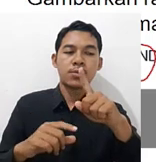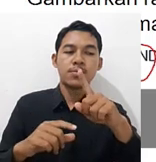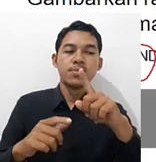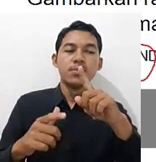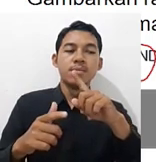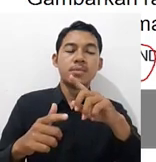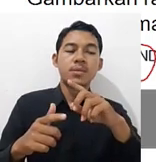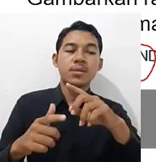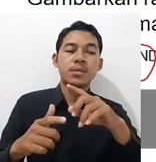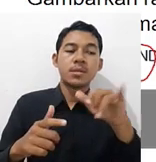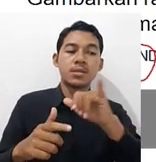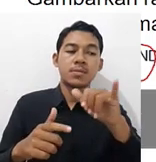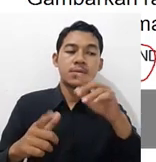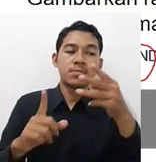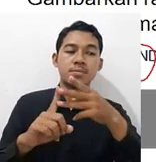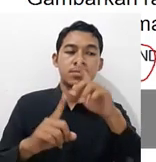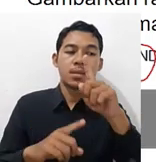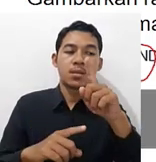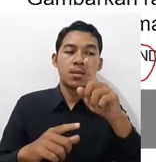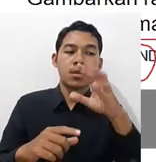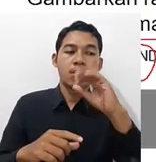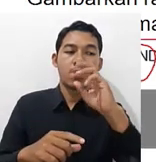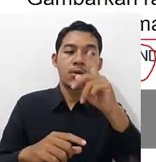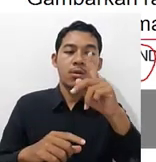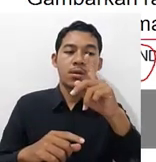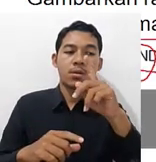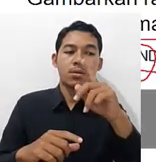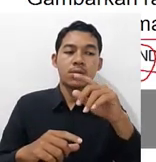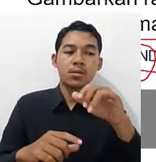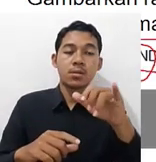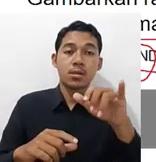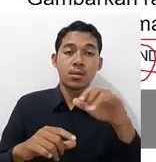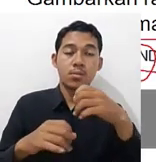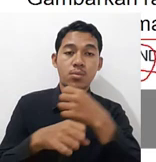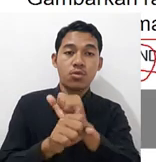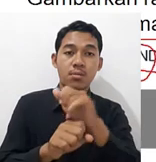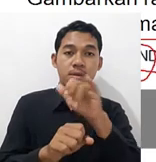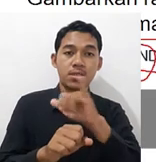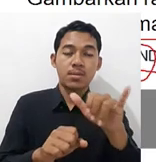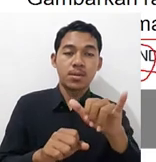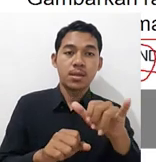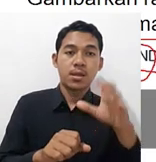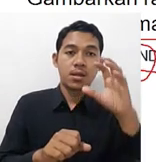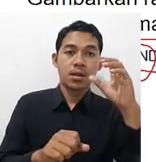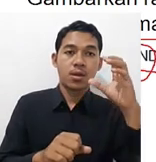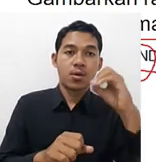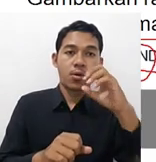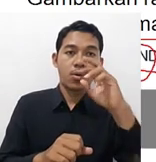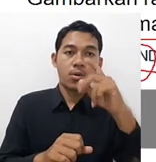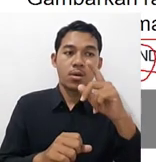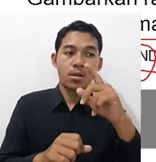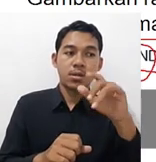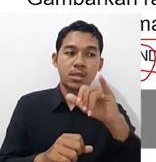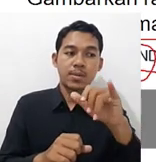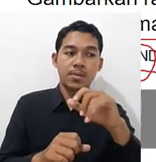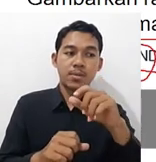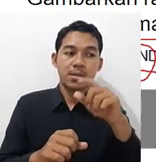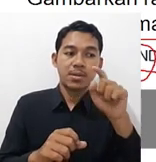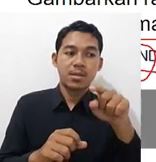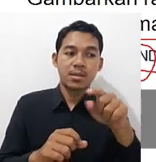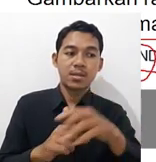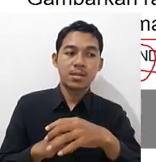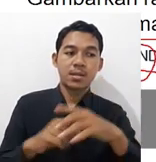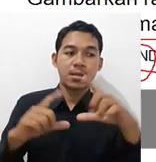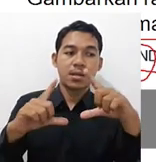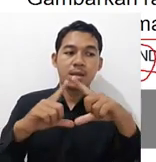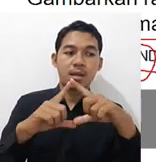di atau kan di OR di persamaan ini, di OR kan sama persamaan ini. Nah yang persamaan ini yaitu